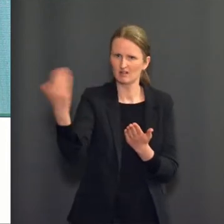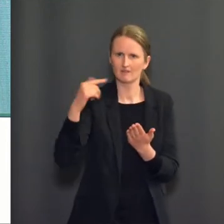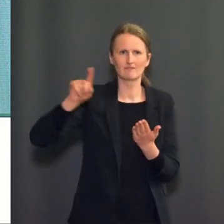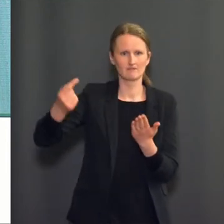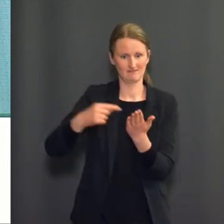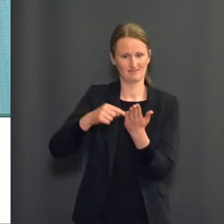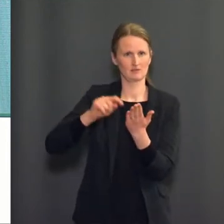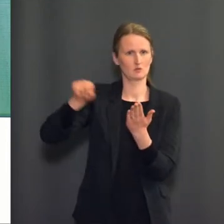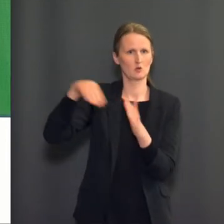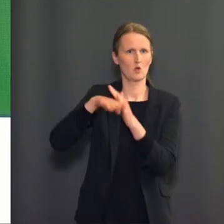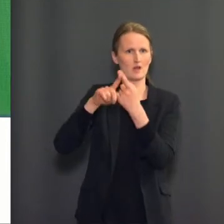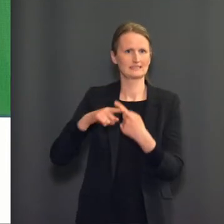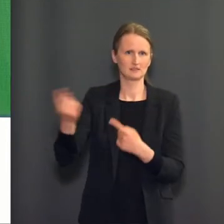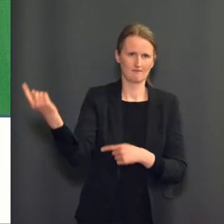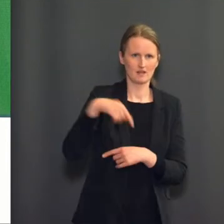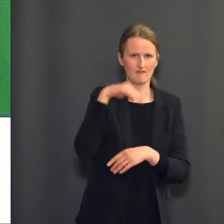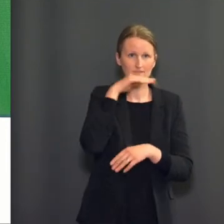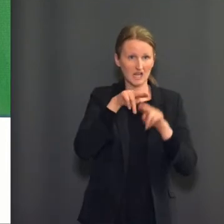de journée.